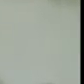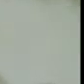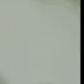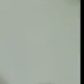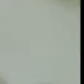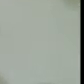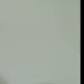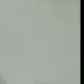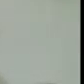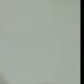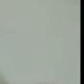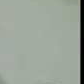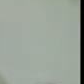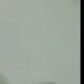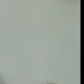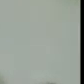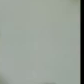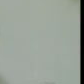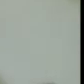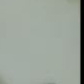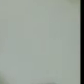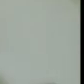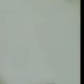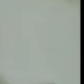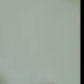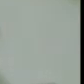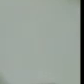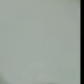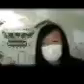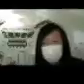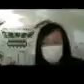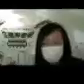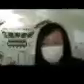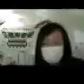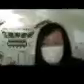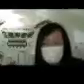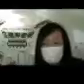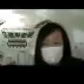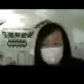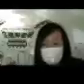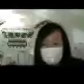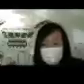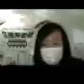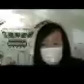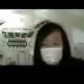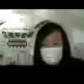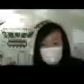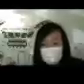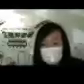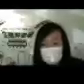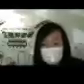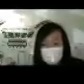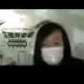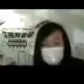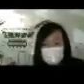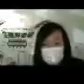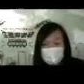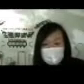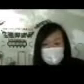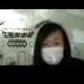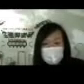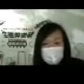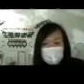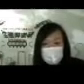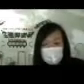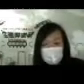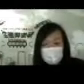因為有啲 技術上的問題，我們現在重